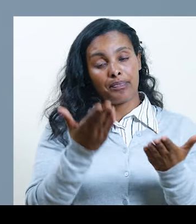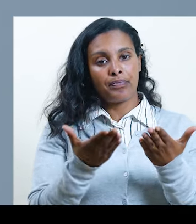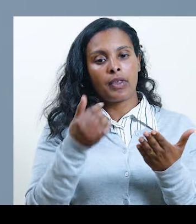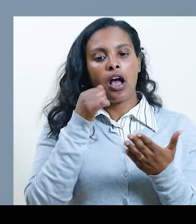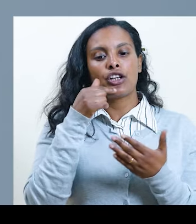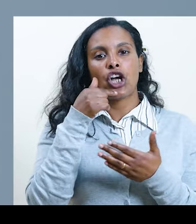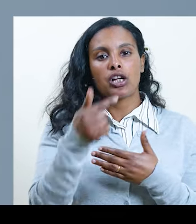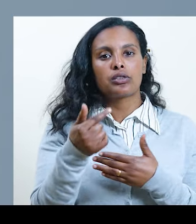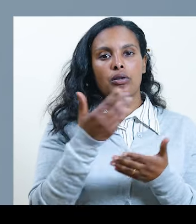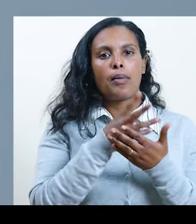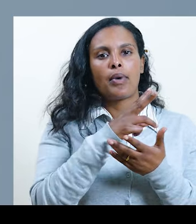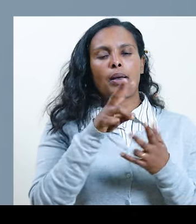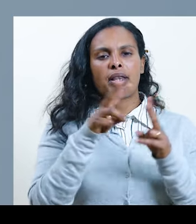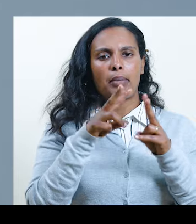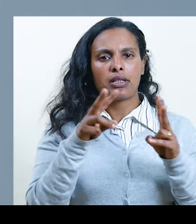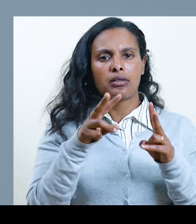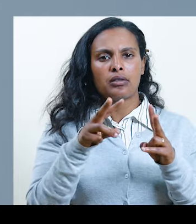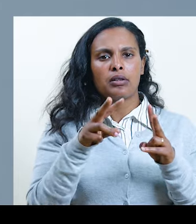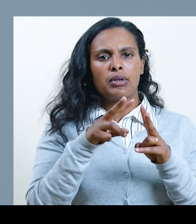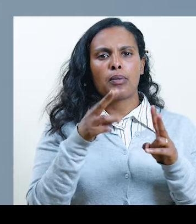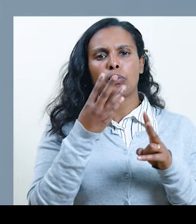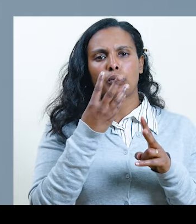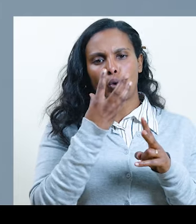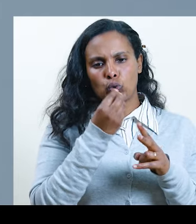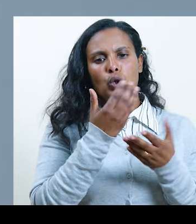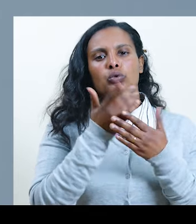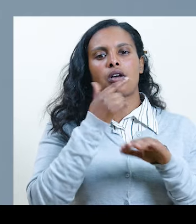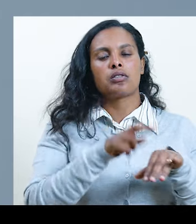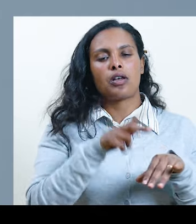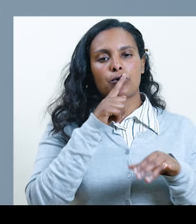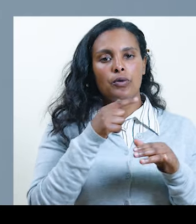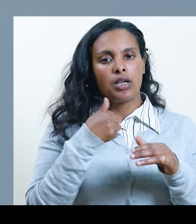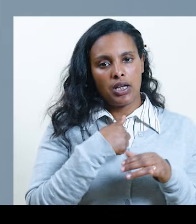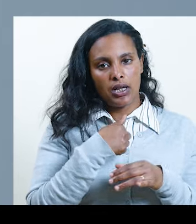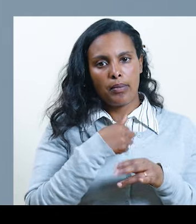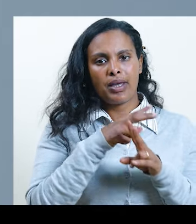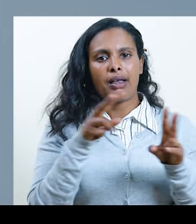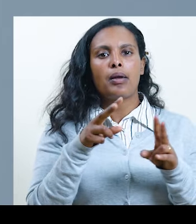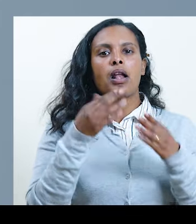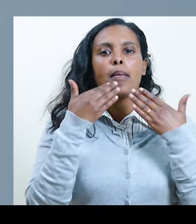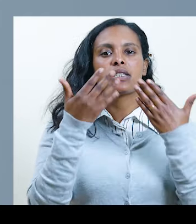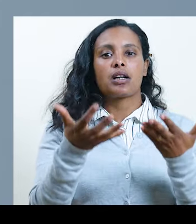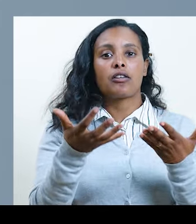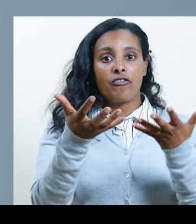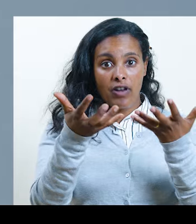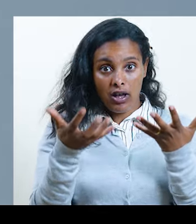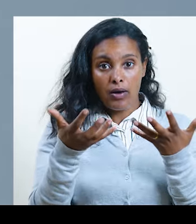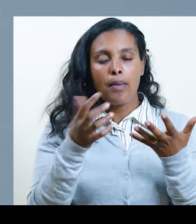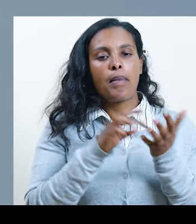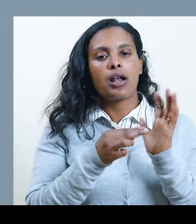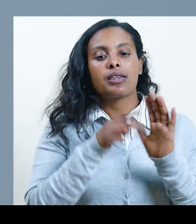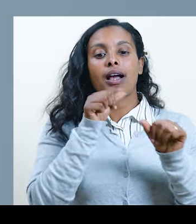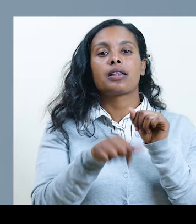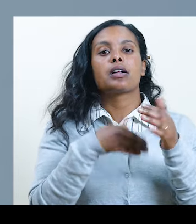ምናልባት ያልሻቸው ነገሮች ላይ በጣም በጣም ፓወርፉል ነገሮች ነው እያነሳሽ የነበረው። እኔ በጣም ላመሰግንሽ ነው